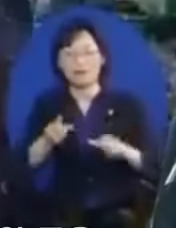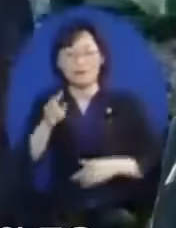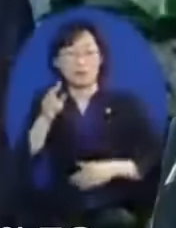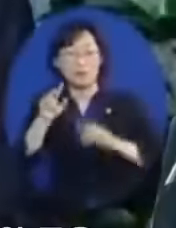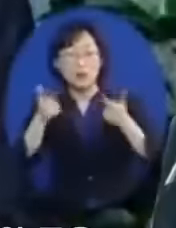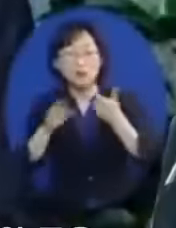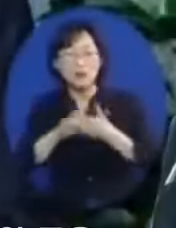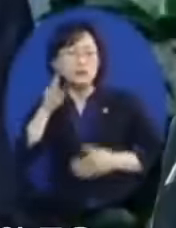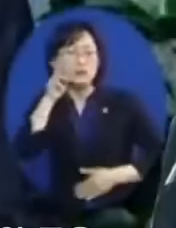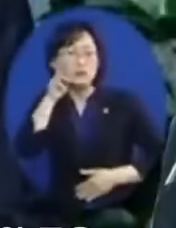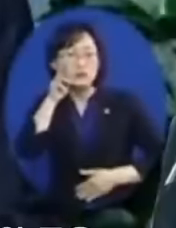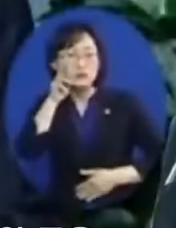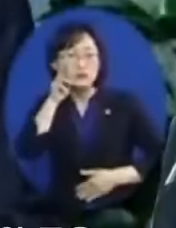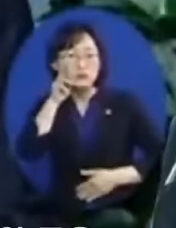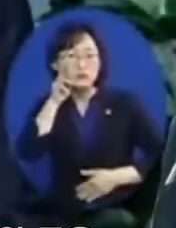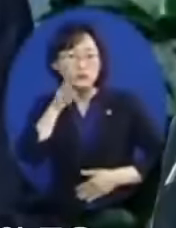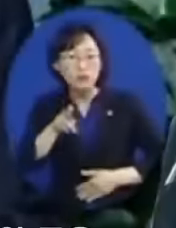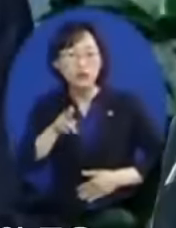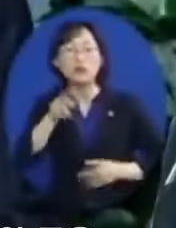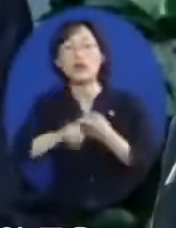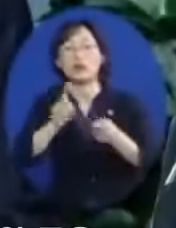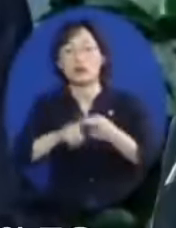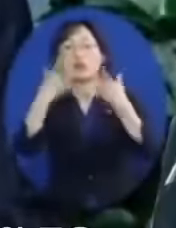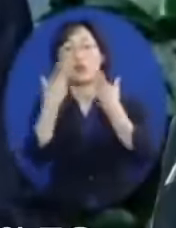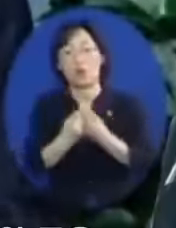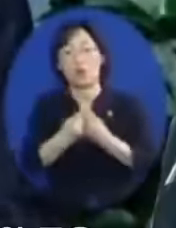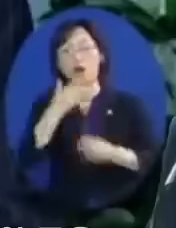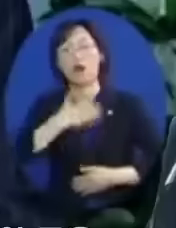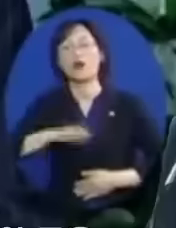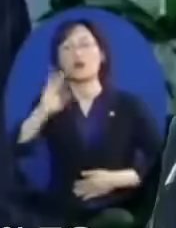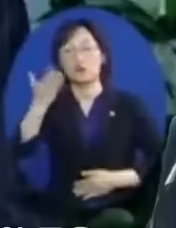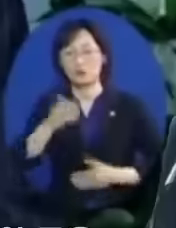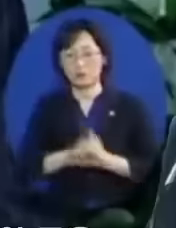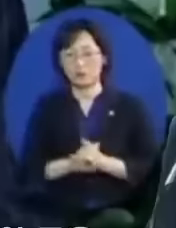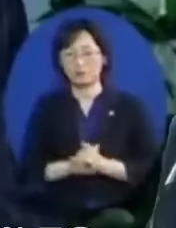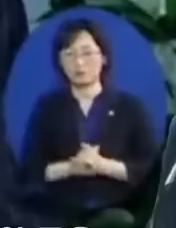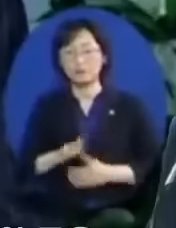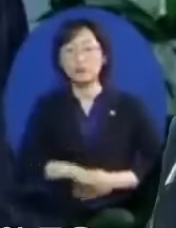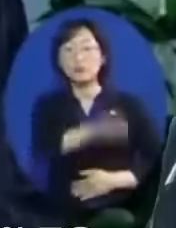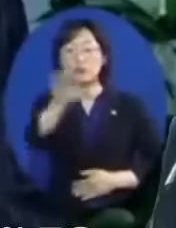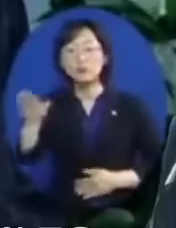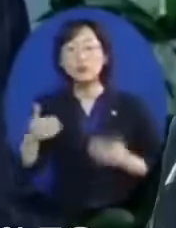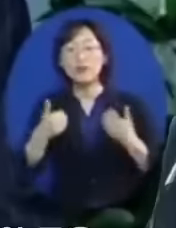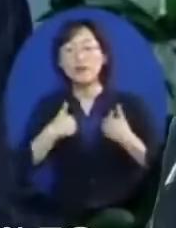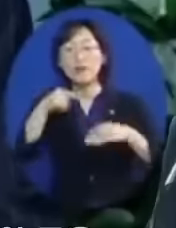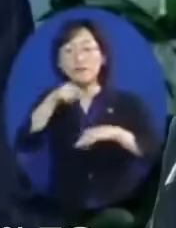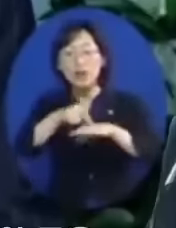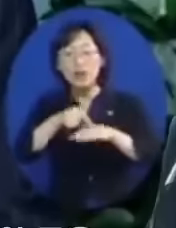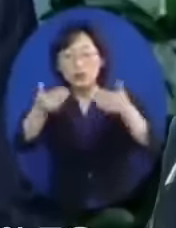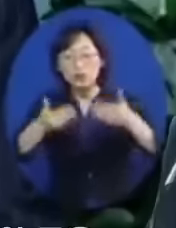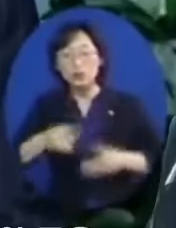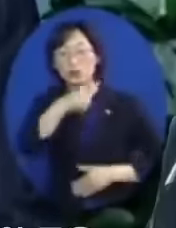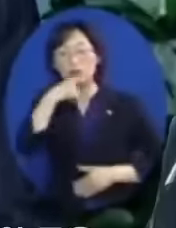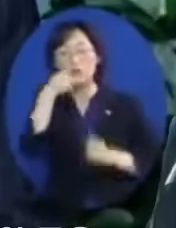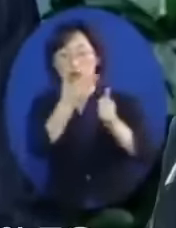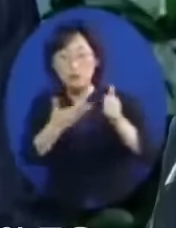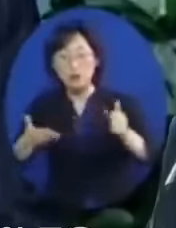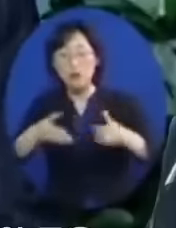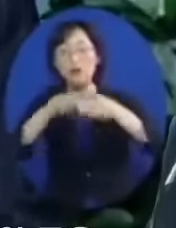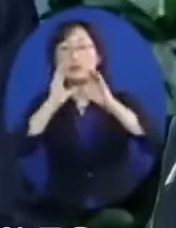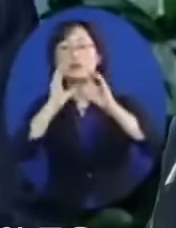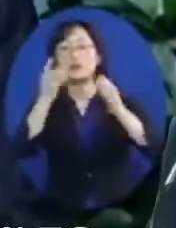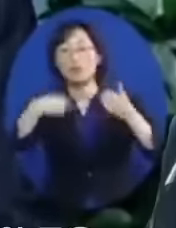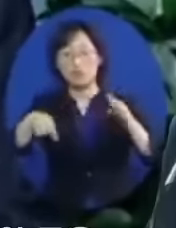심각한 내용을 알아야 되는 것입니다. 우리에게 살을 주고 피를 흘려 마시게